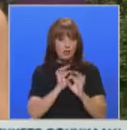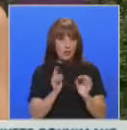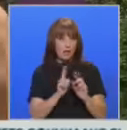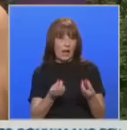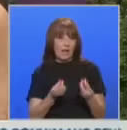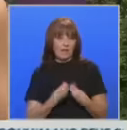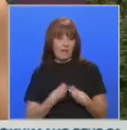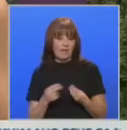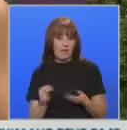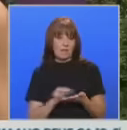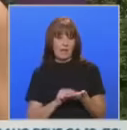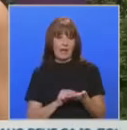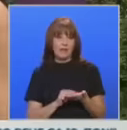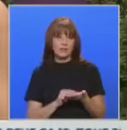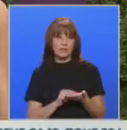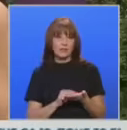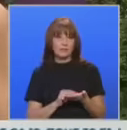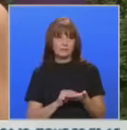такава бележка,